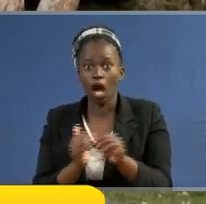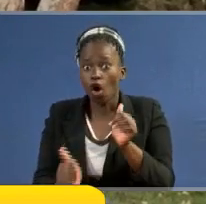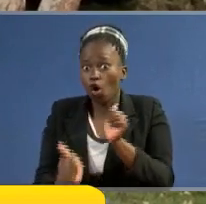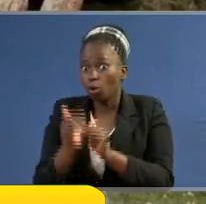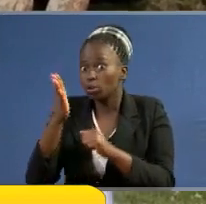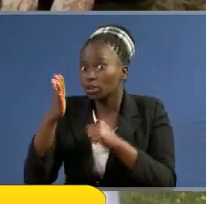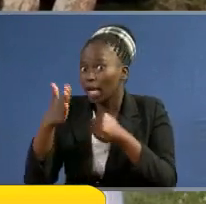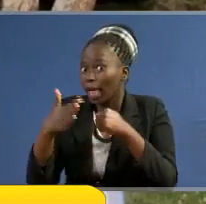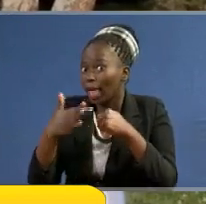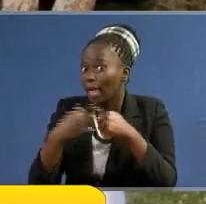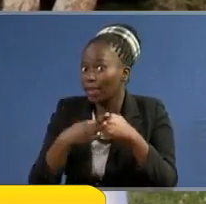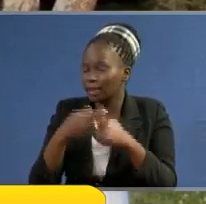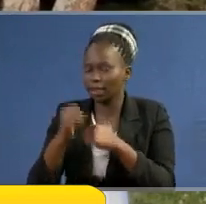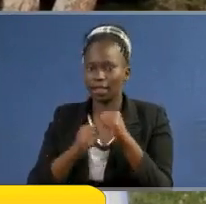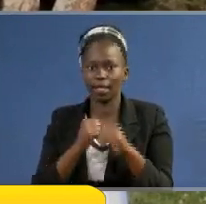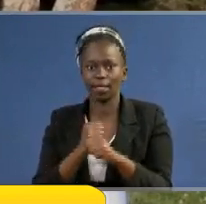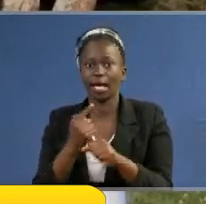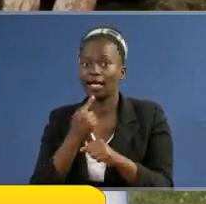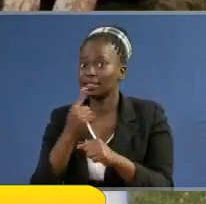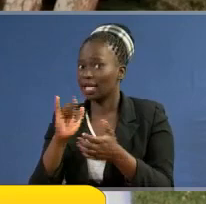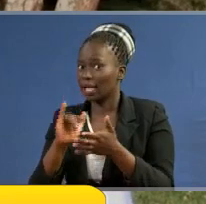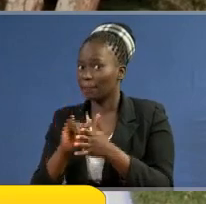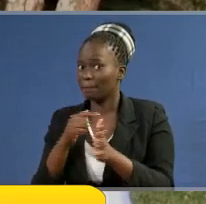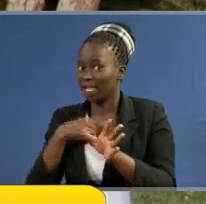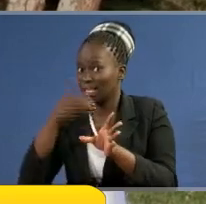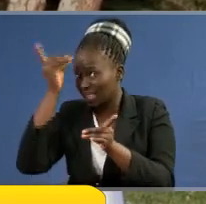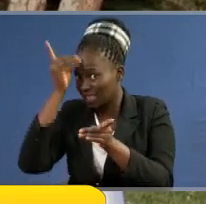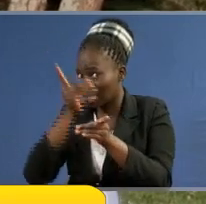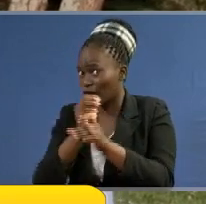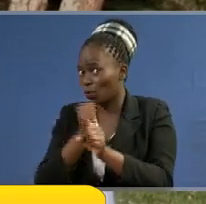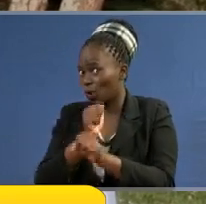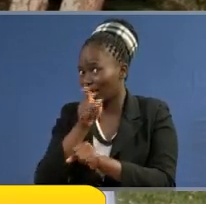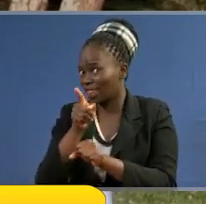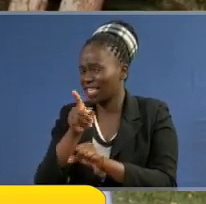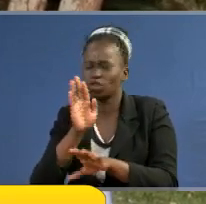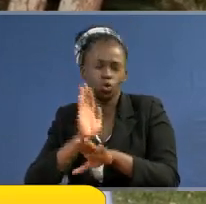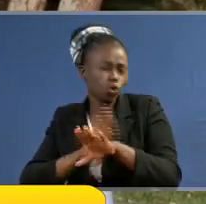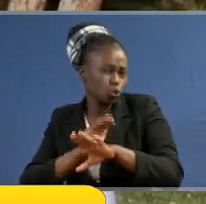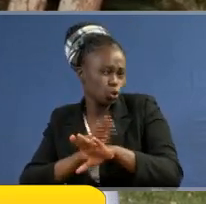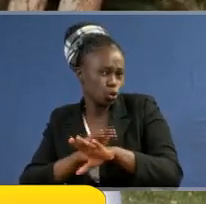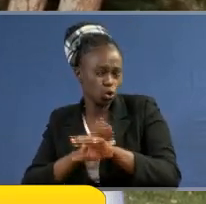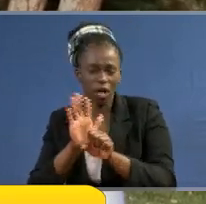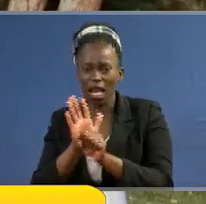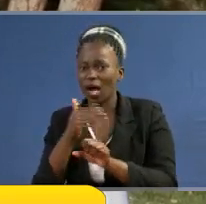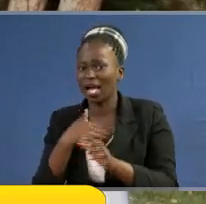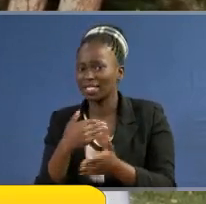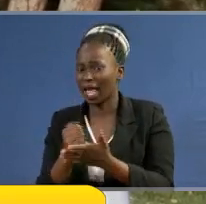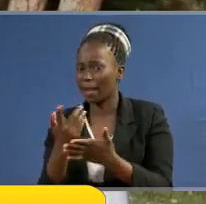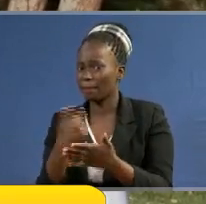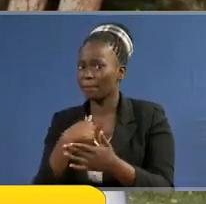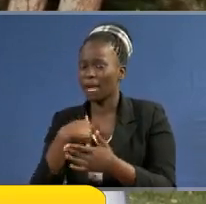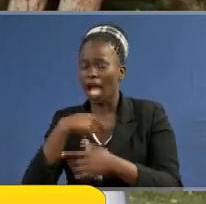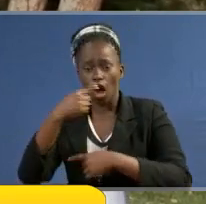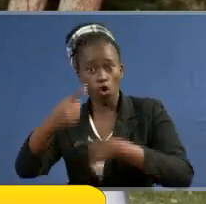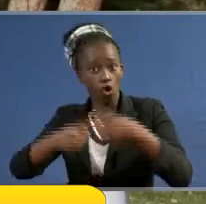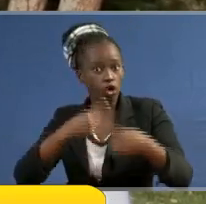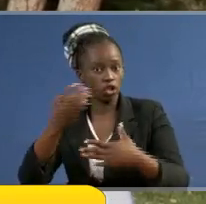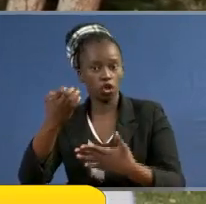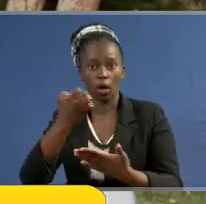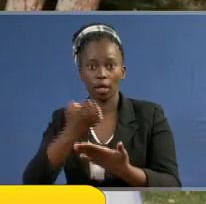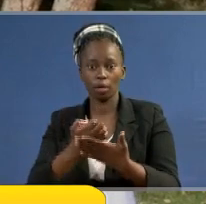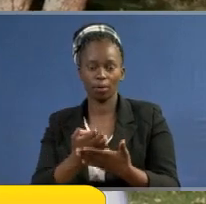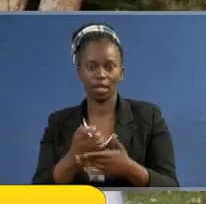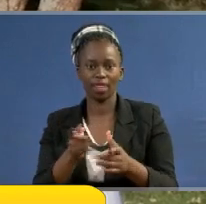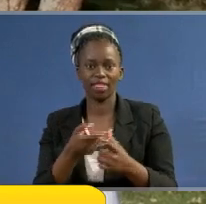8 sasa. Tuseme niliamua kufanya hiyo kazi sababu ni kazi mzuri ambayo imenisaidia kuendelea kimaisha and